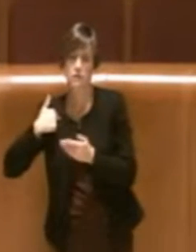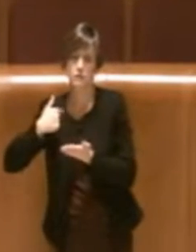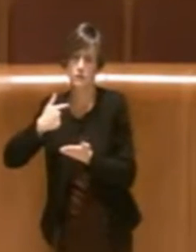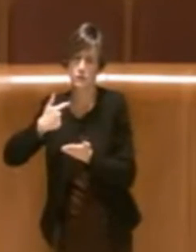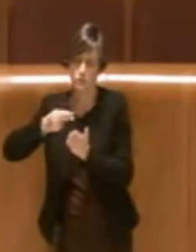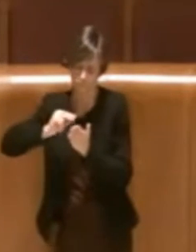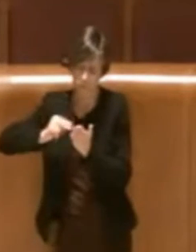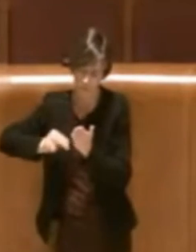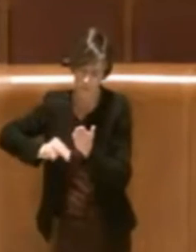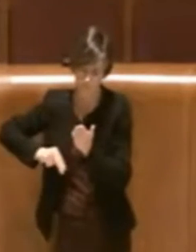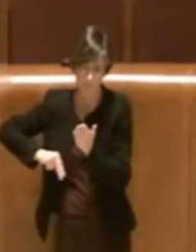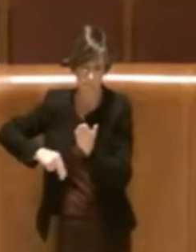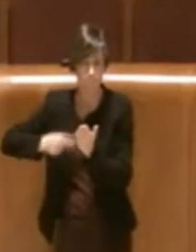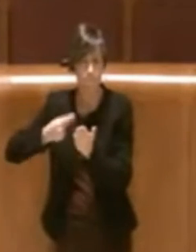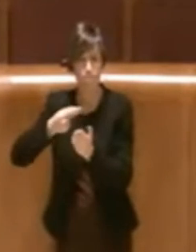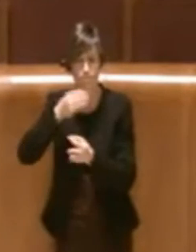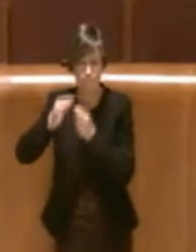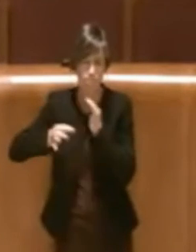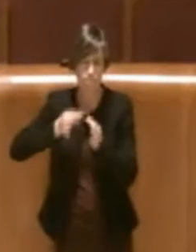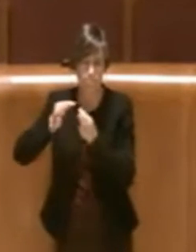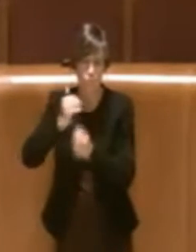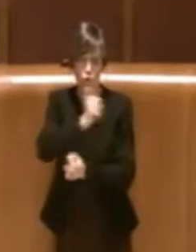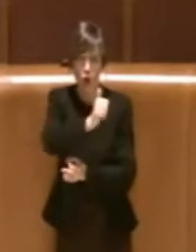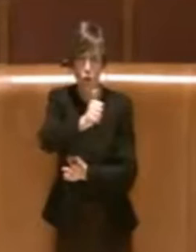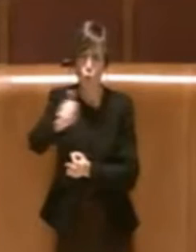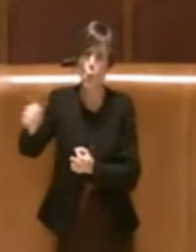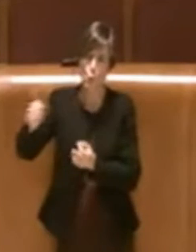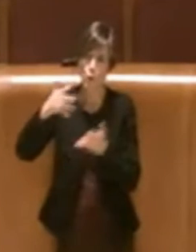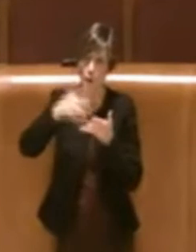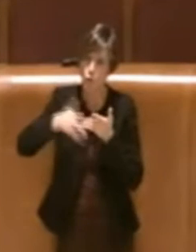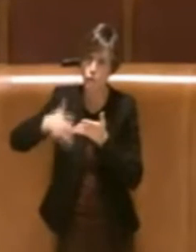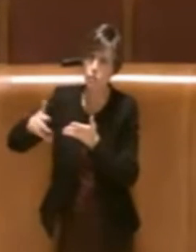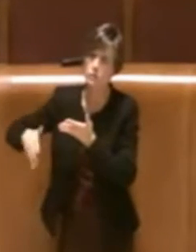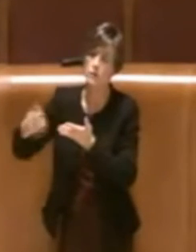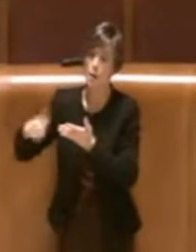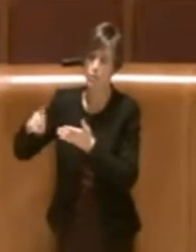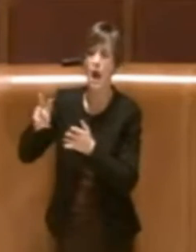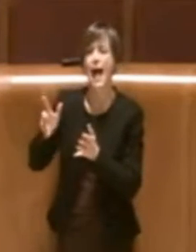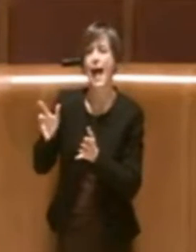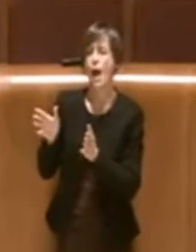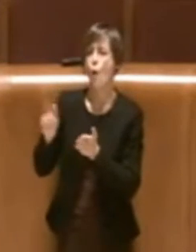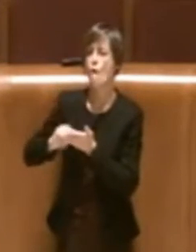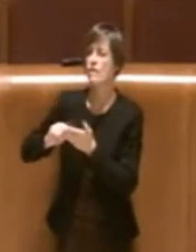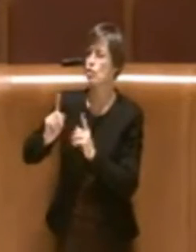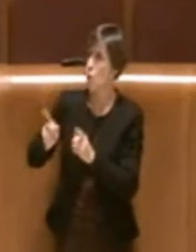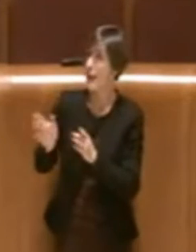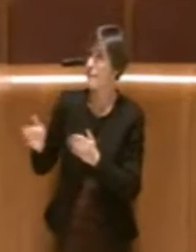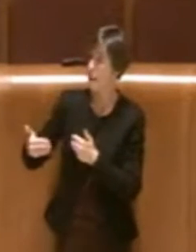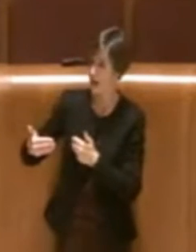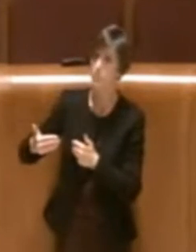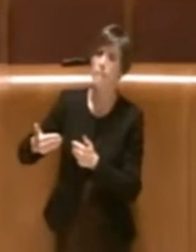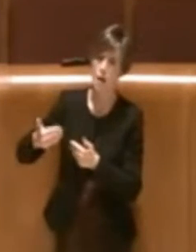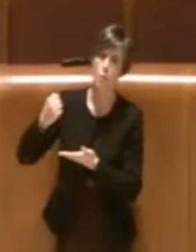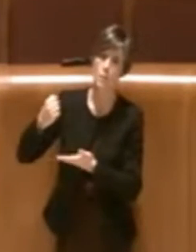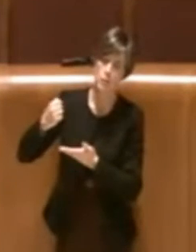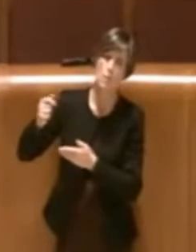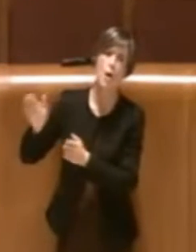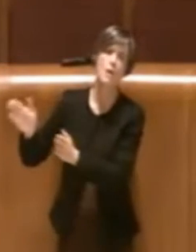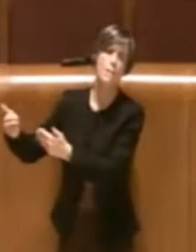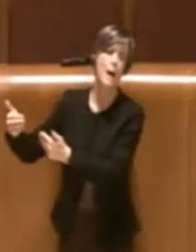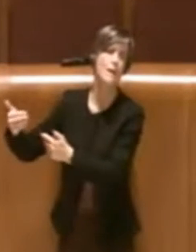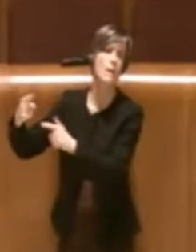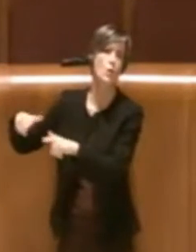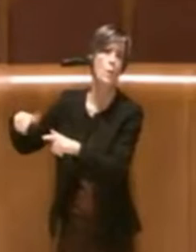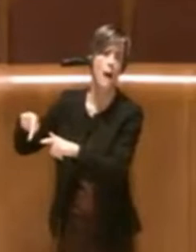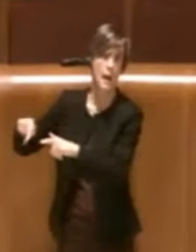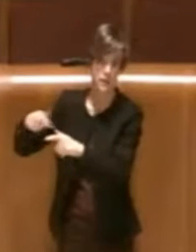sia agli uffici del Dipartimento Patrimonio che quelli del Dipartimento Urbanistica. È stata fatta una stima di questo valore